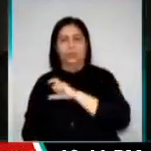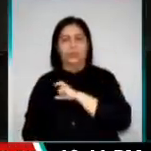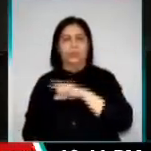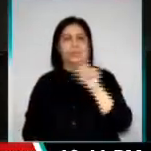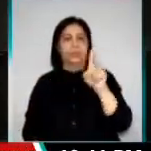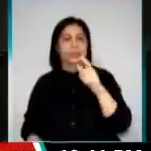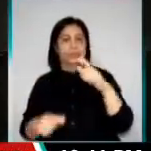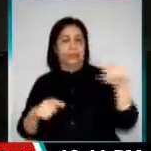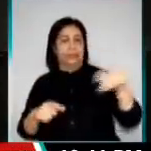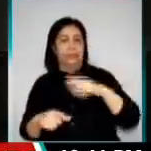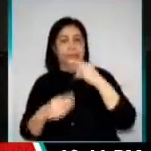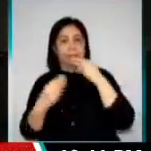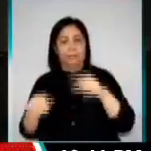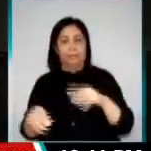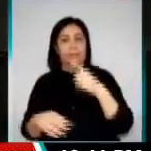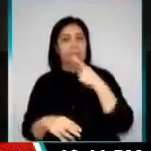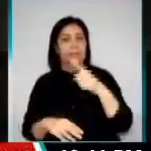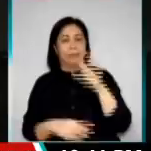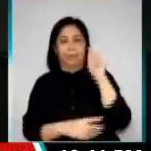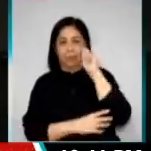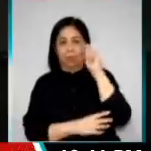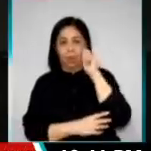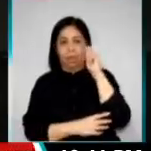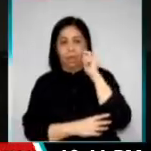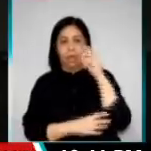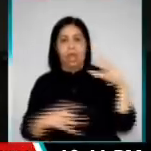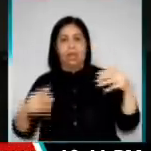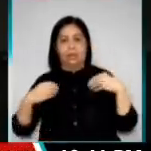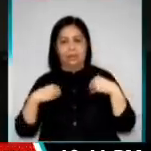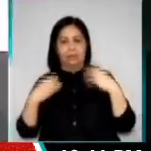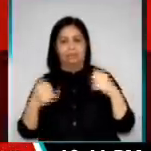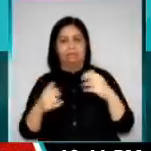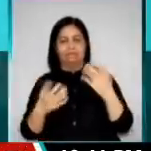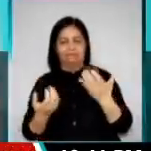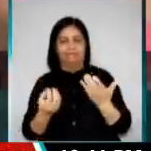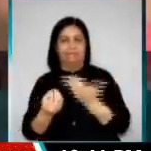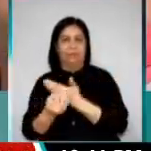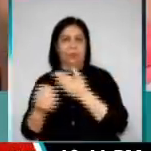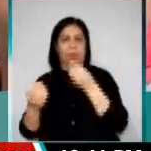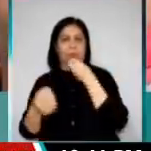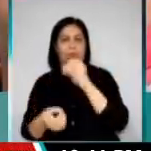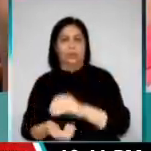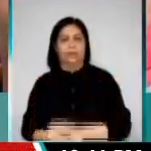message, sinabi ni Tabuhara na natanggap na niya ang relief order.